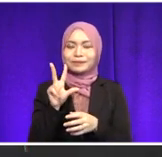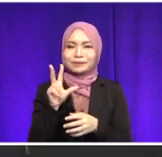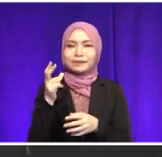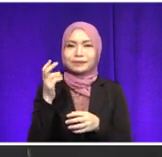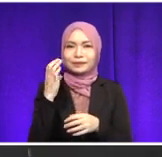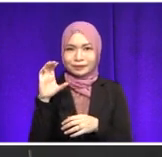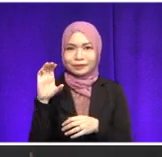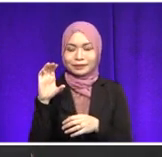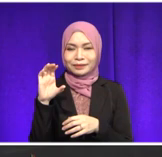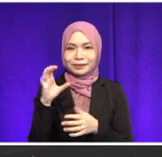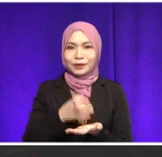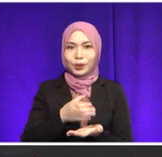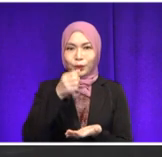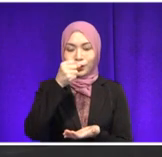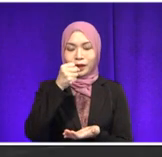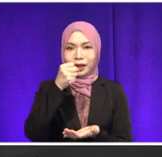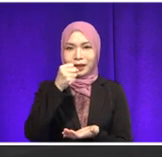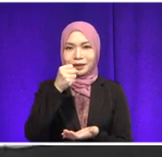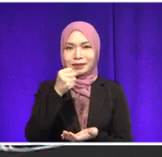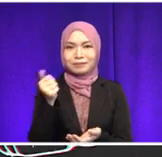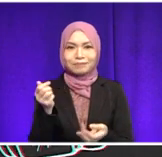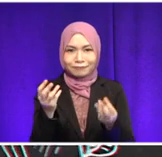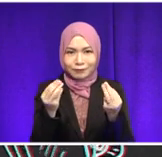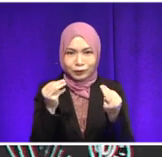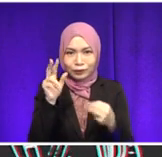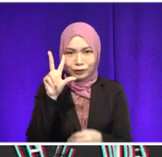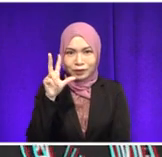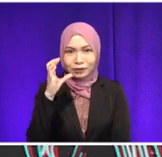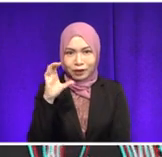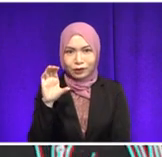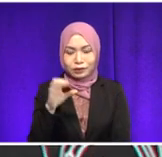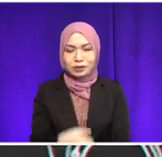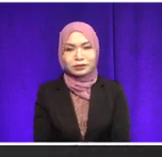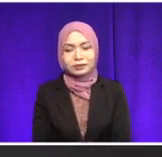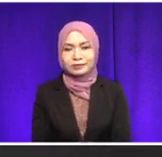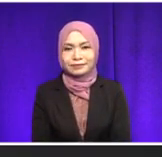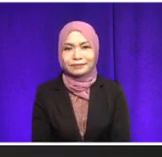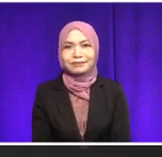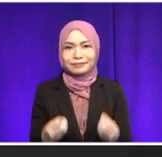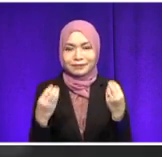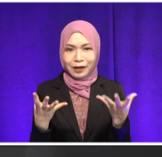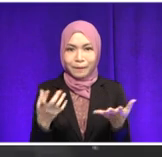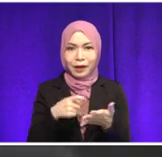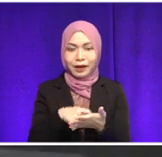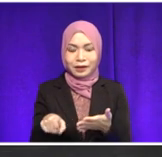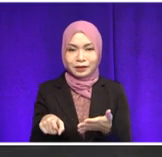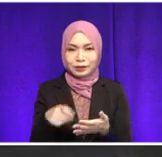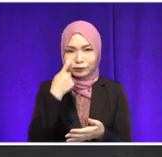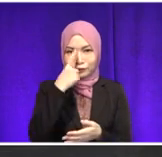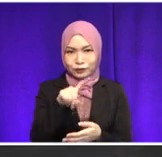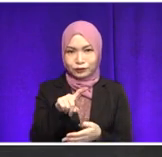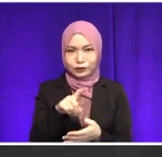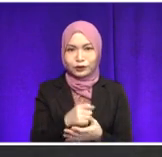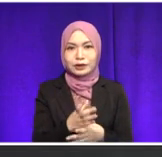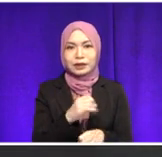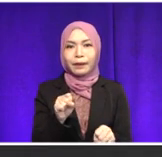300 Nah jadi berapa kos menghasilkan tuh pula kau pilih kostu jadi berapa